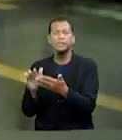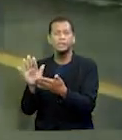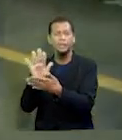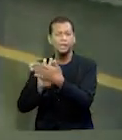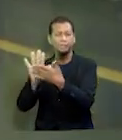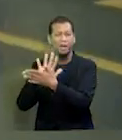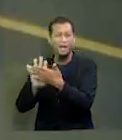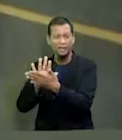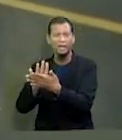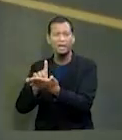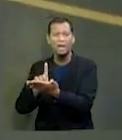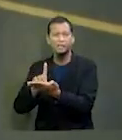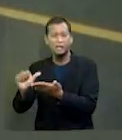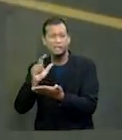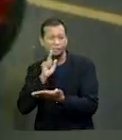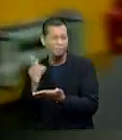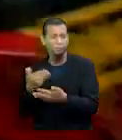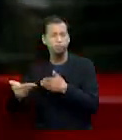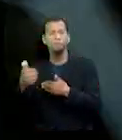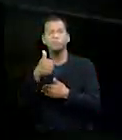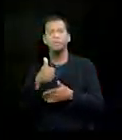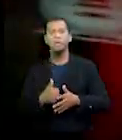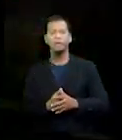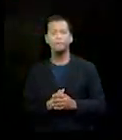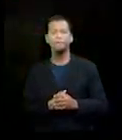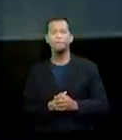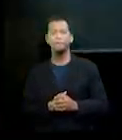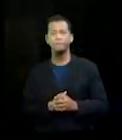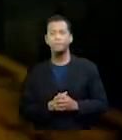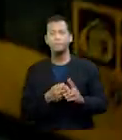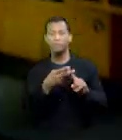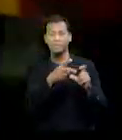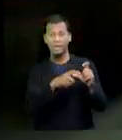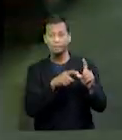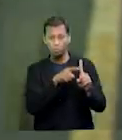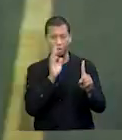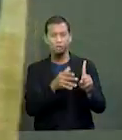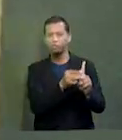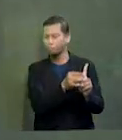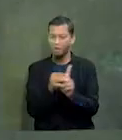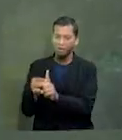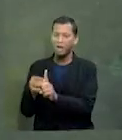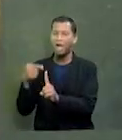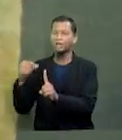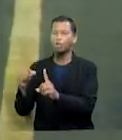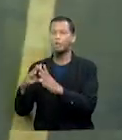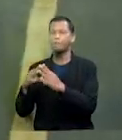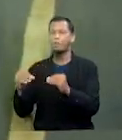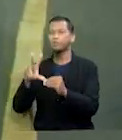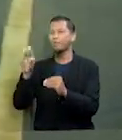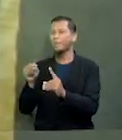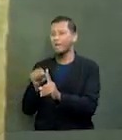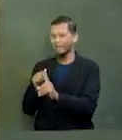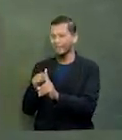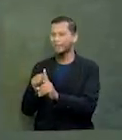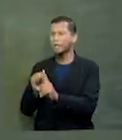berjalan dengan cepat. Dan setelah Verdi Sambo ini dibawa ke Mako Brimob Kelapa 2 Depok Jawa Barat, aktivitas di kawasan Kelapa 2